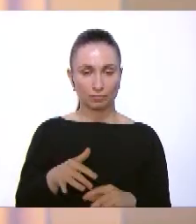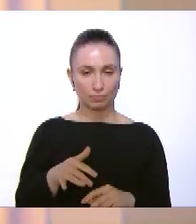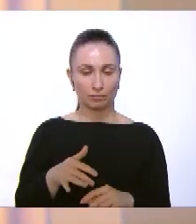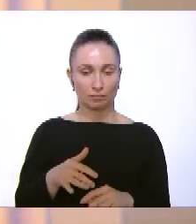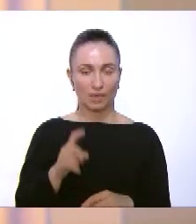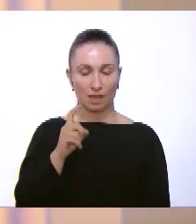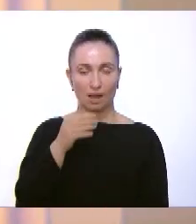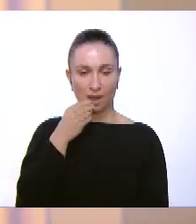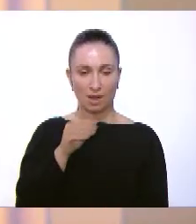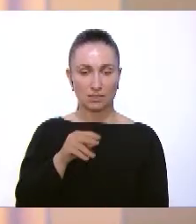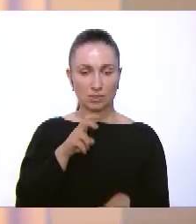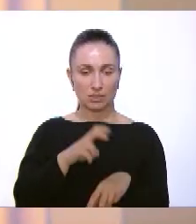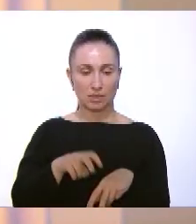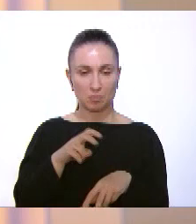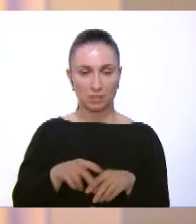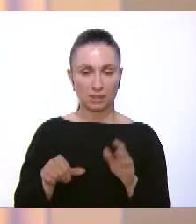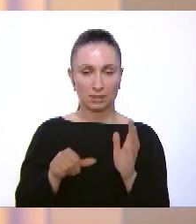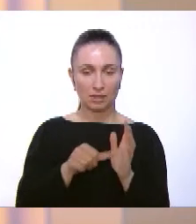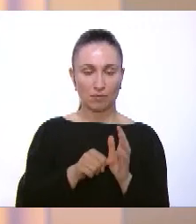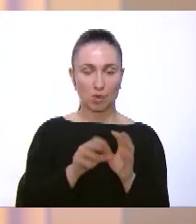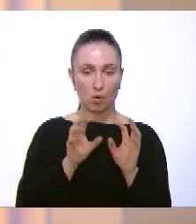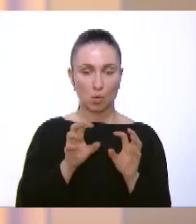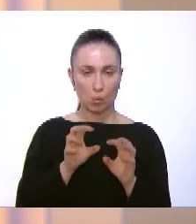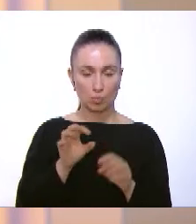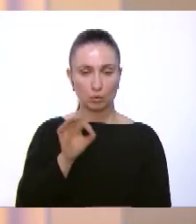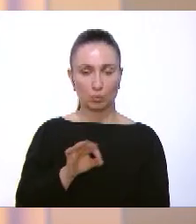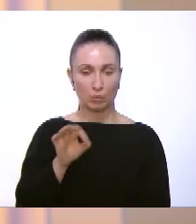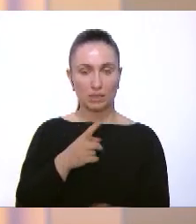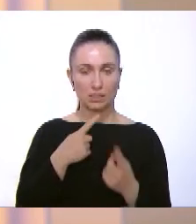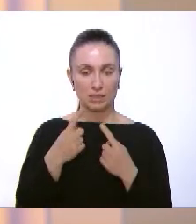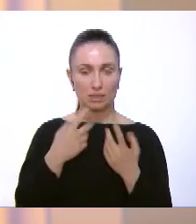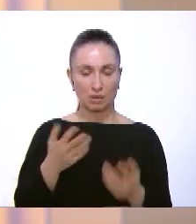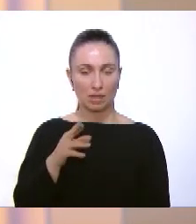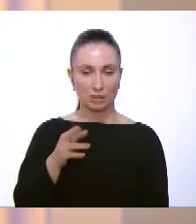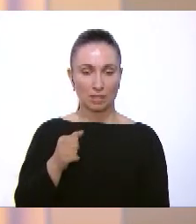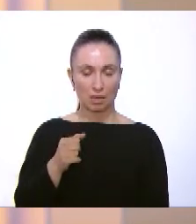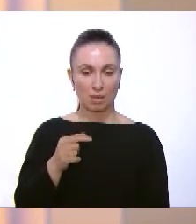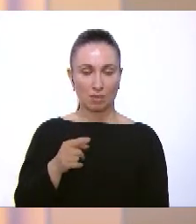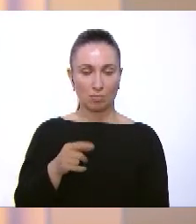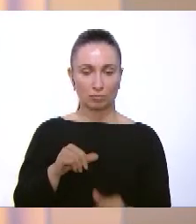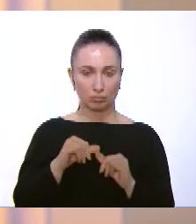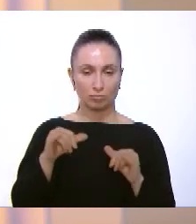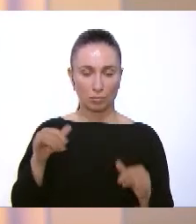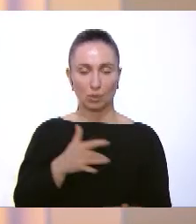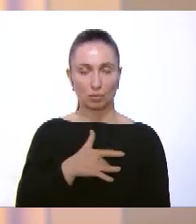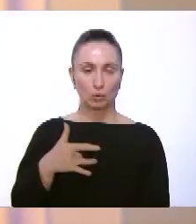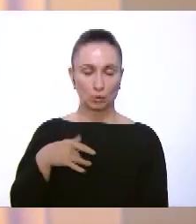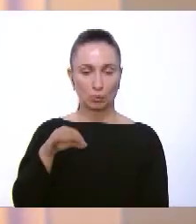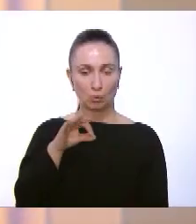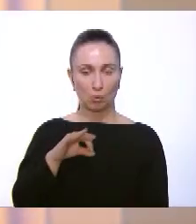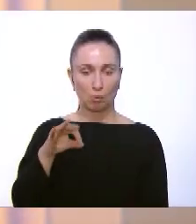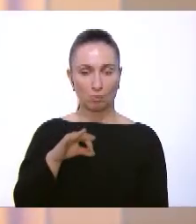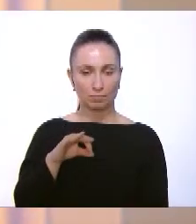წამოვიდა ხარისხიანი სამედიცინო დახმარების უზრუნველყოფაზე საუბარი და მკვეთრად გაფართოვდა ტუბერკულოზის